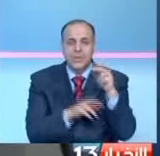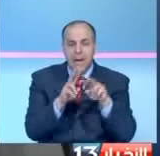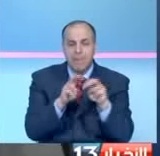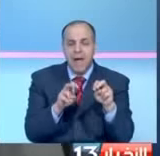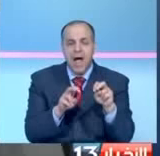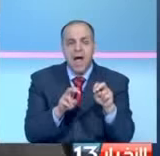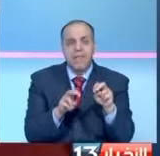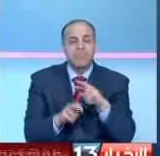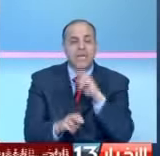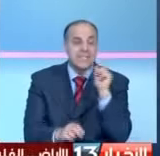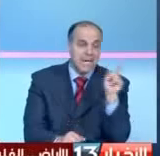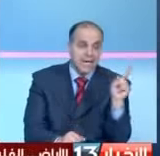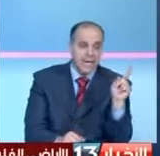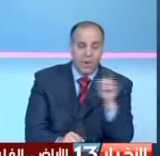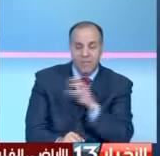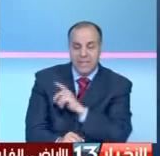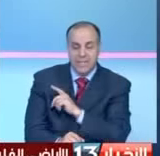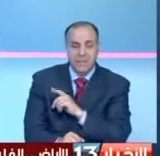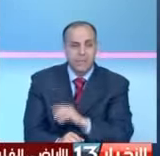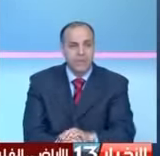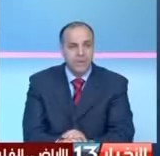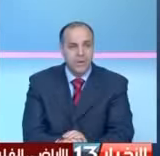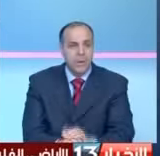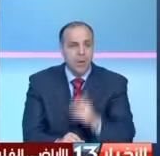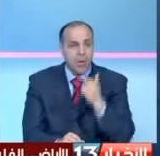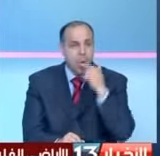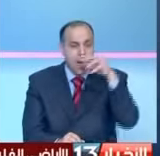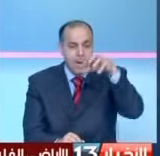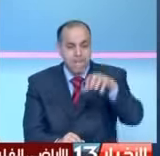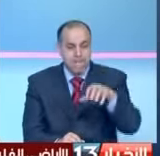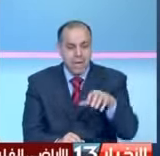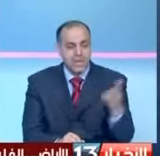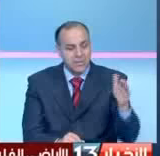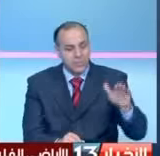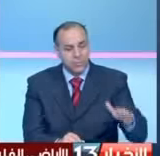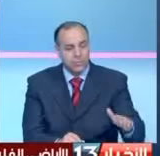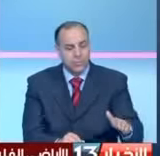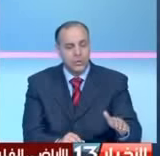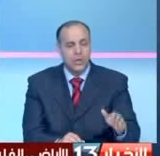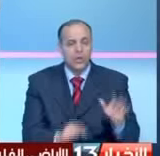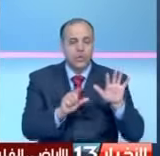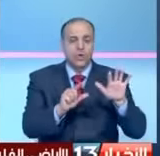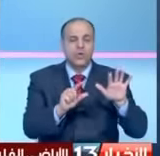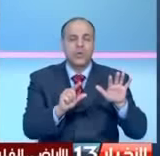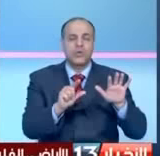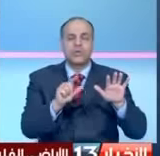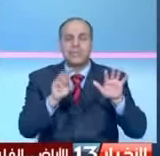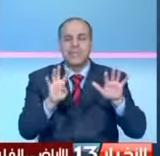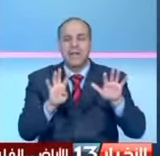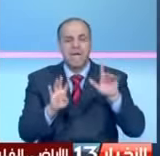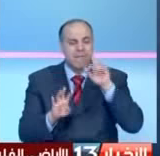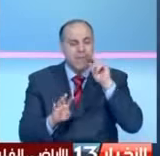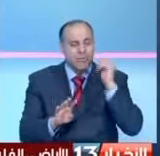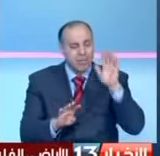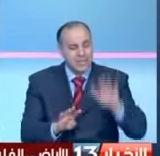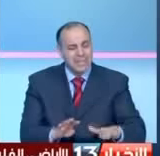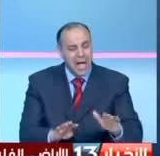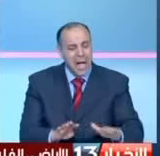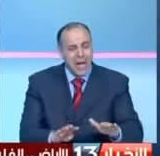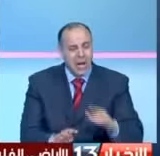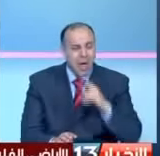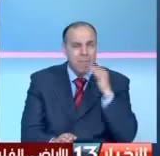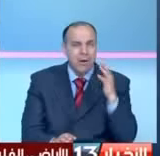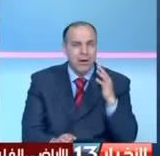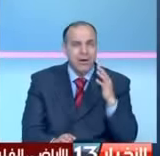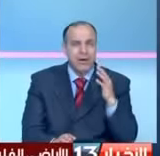لدراسات الشأن الإسرائيلي والفلسطيني. وأشار المركز إلى استشهاد 79 طفلا وطفلة أعمارهم لا